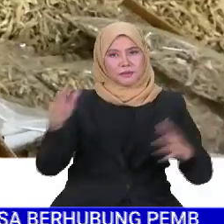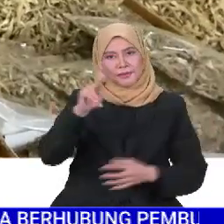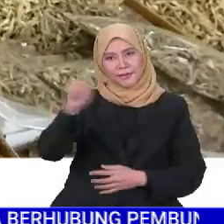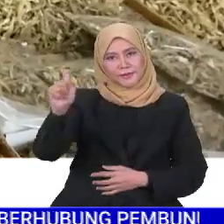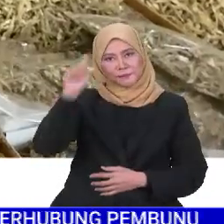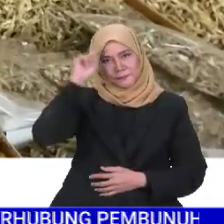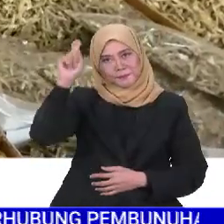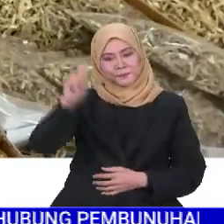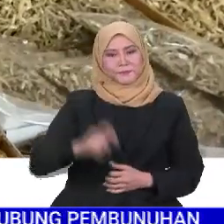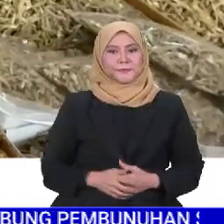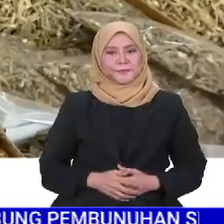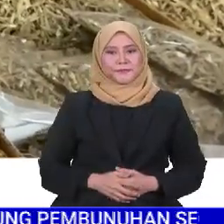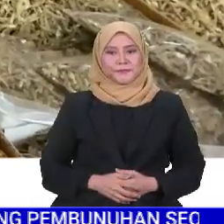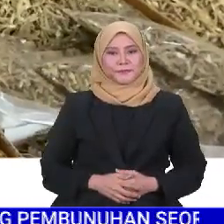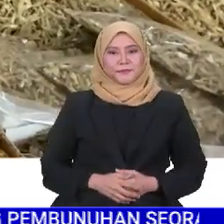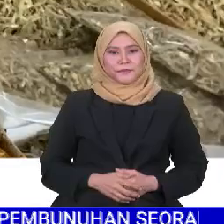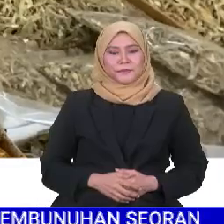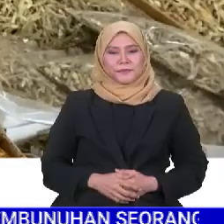Terengganu.